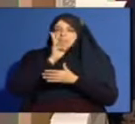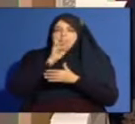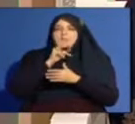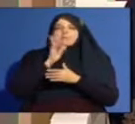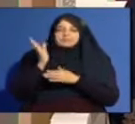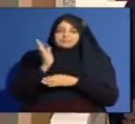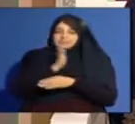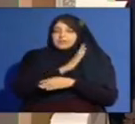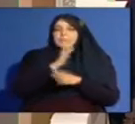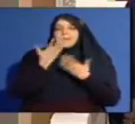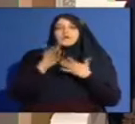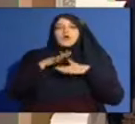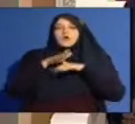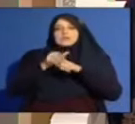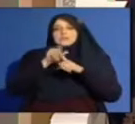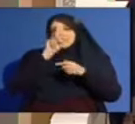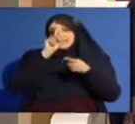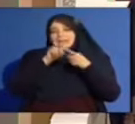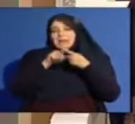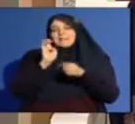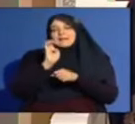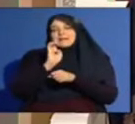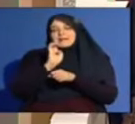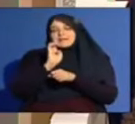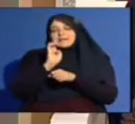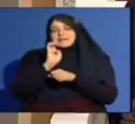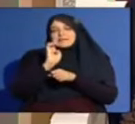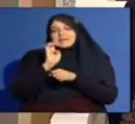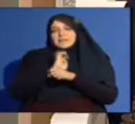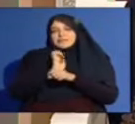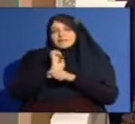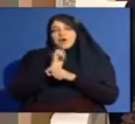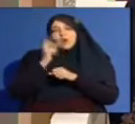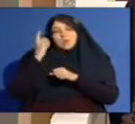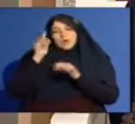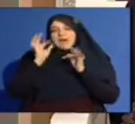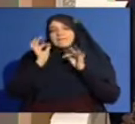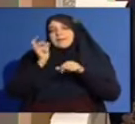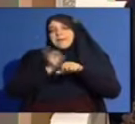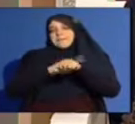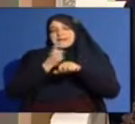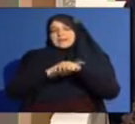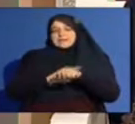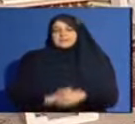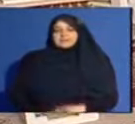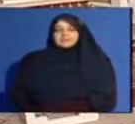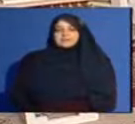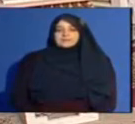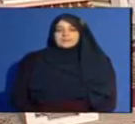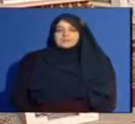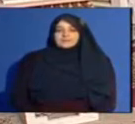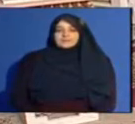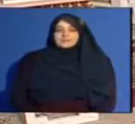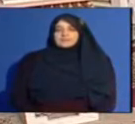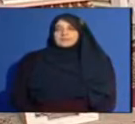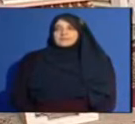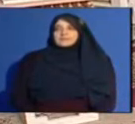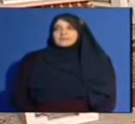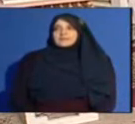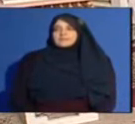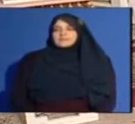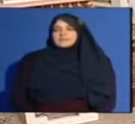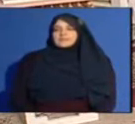قضايا الجاليان نخلو لهم الوقت للاتصال بنا وللاستماع إلى قضاياهم. عبد السلام من فرنسا دكتور